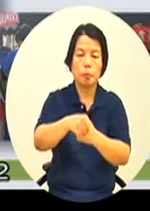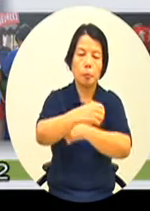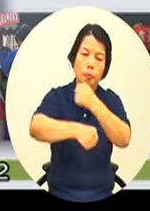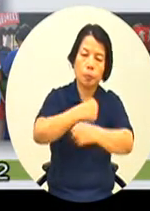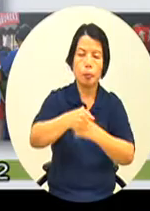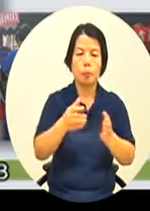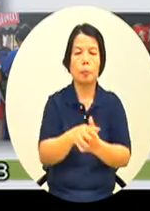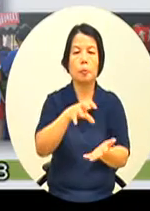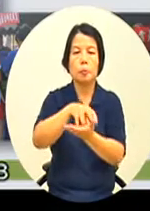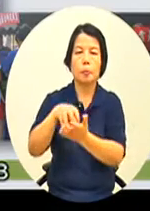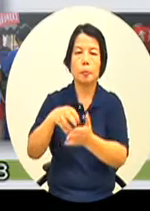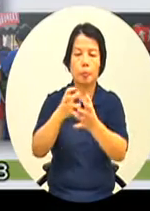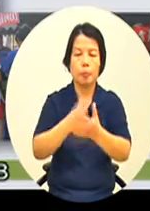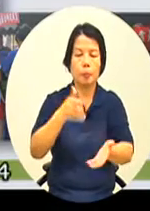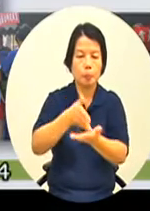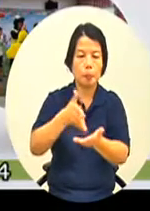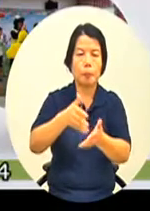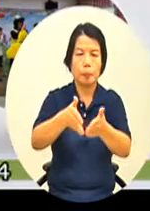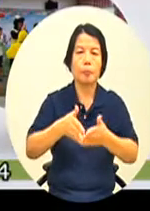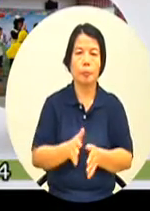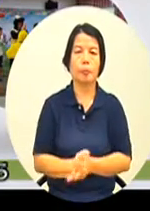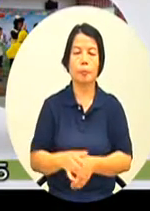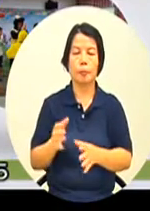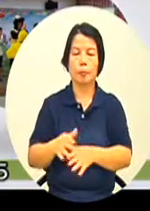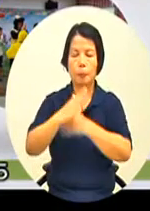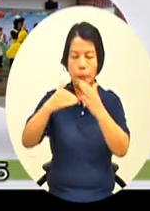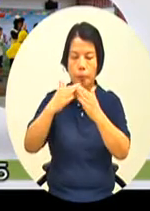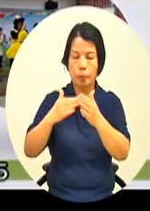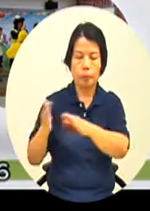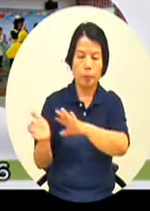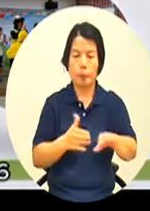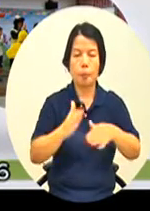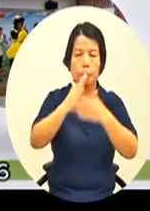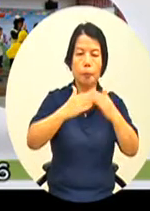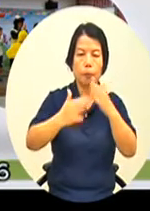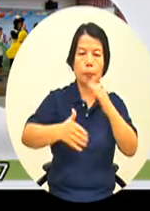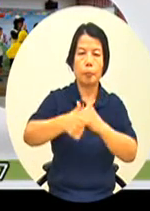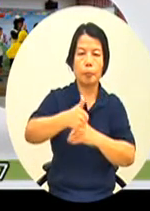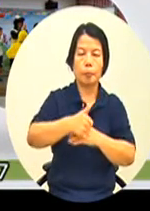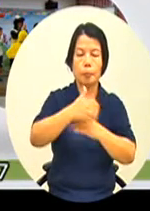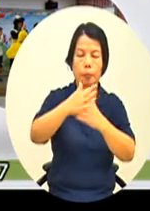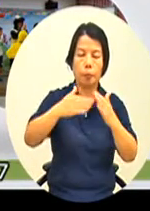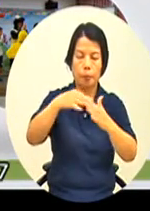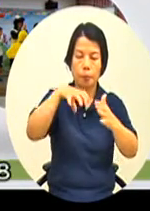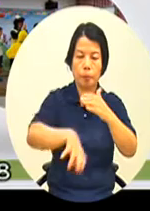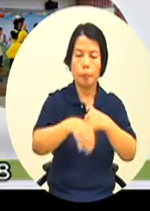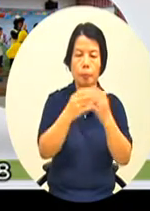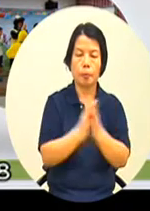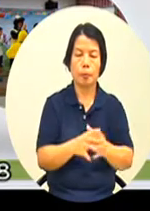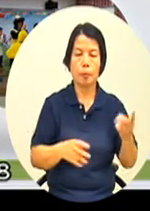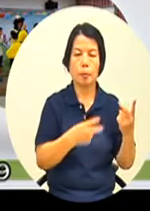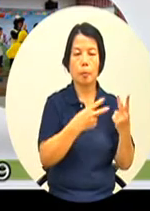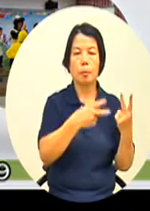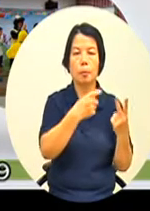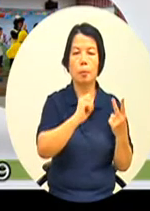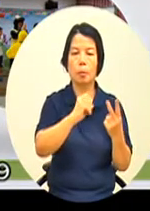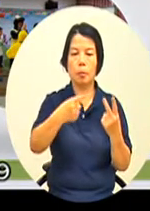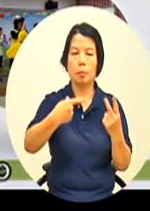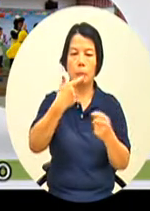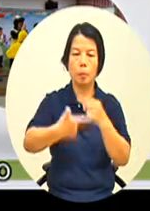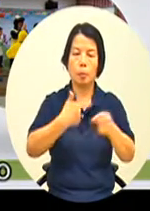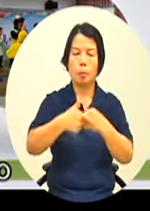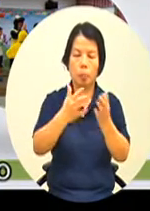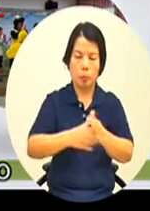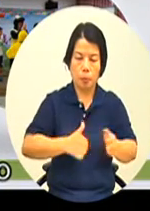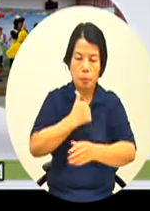导。再者，我们办理校园诚信教育方面，我们有规划办理2016年校园诚信教育，我